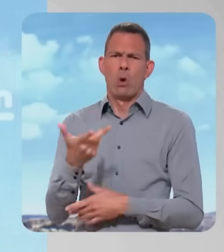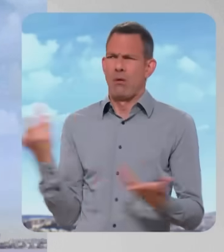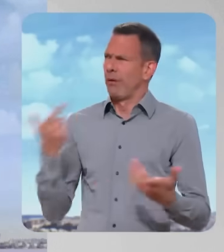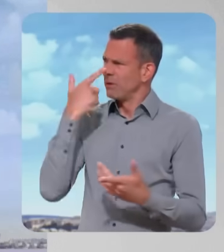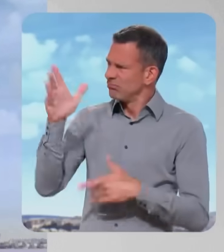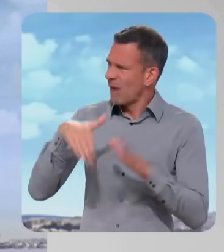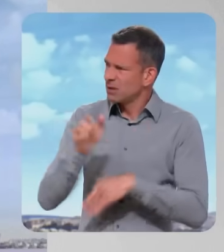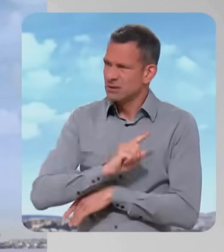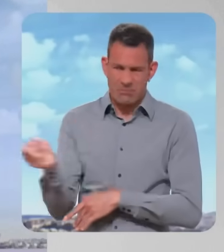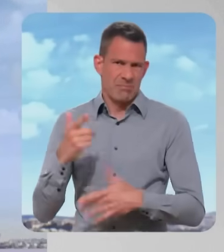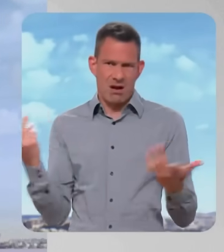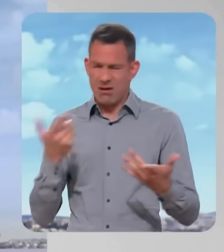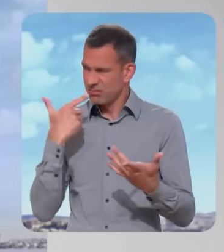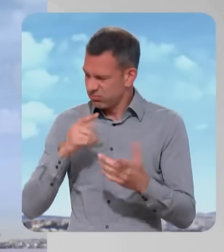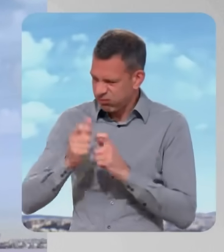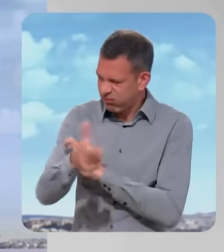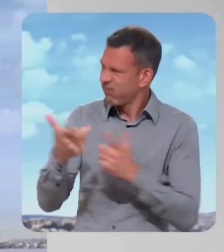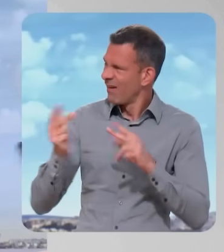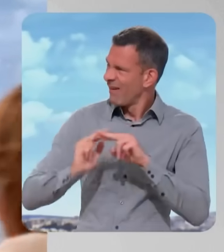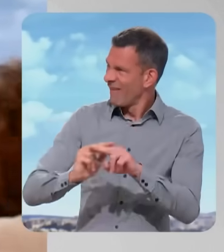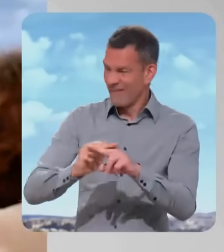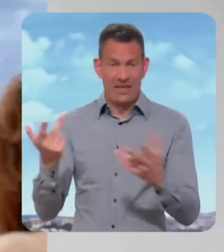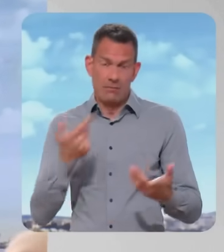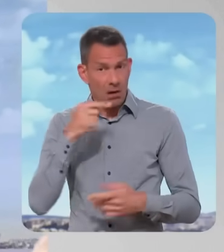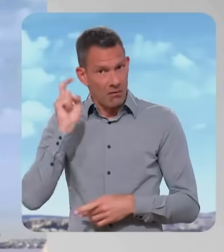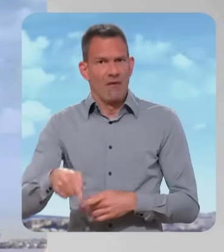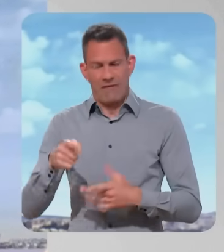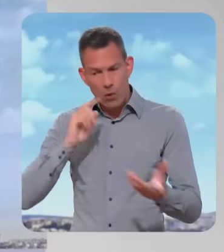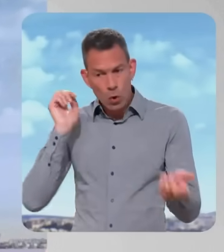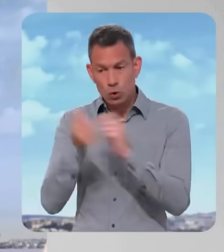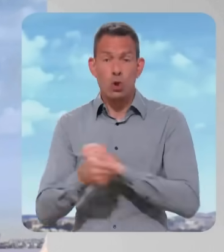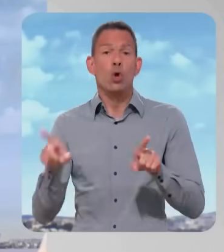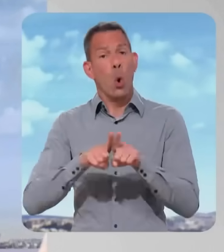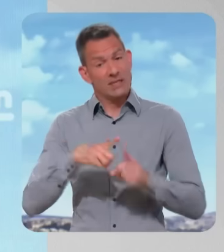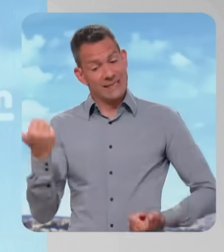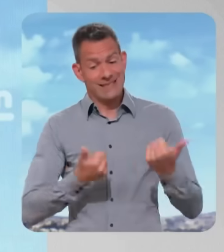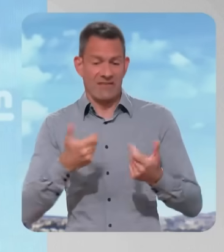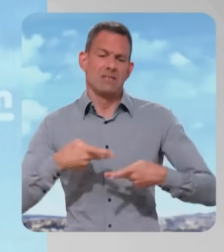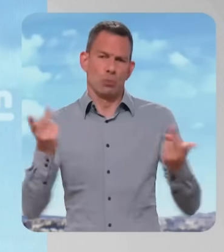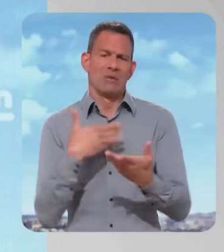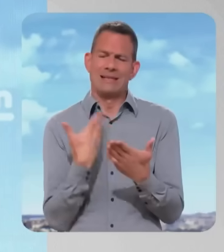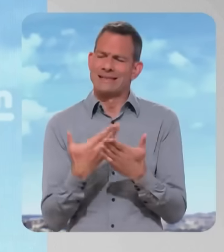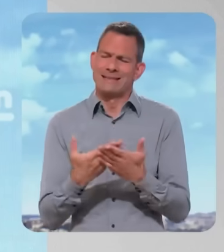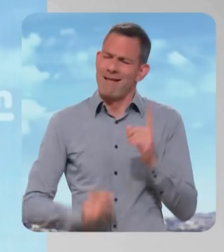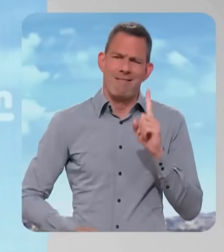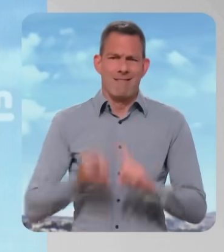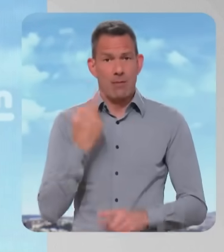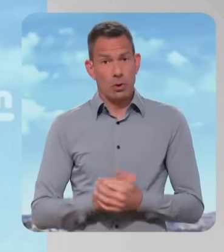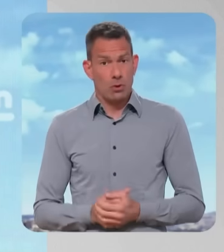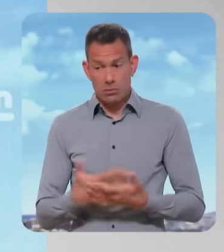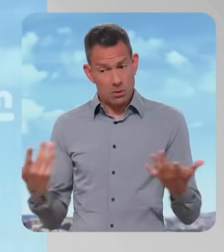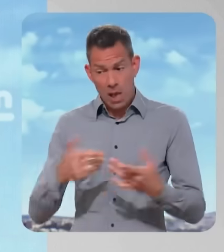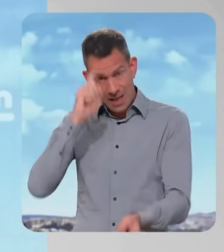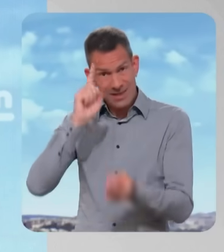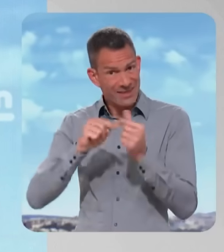inefficace et donc qu'elle ne produit pas les effets que nos concitoyens attendent et les services publics ça me semble être une évidence vous voyez on a beaucoup de sujets sur